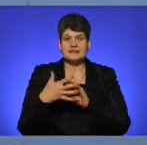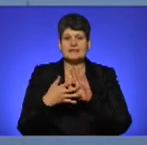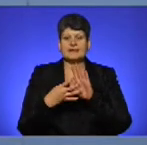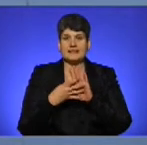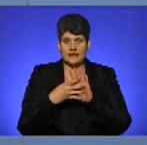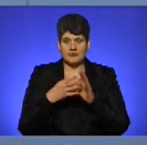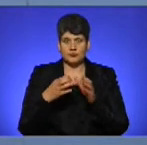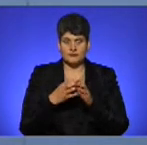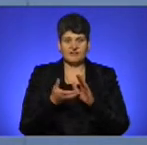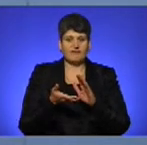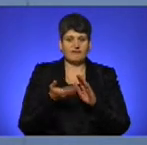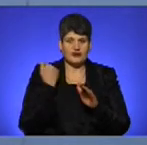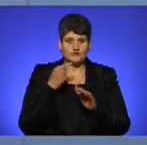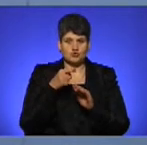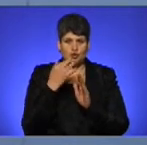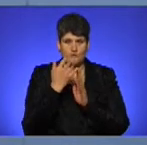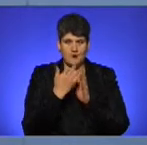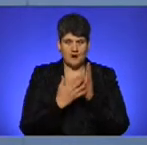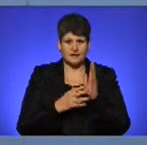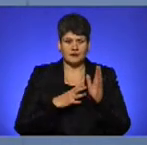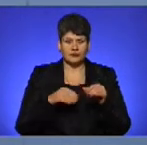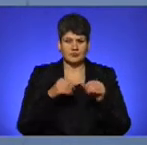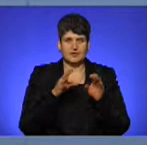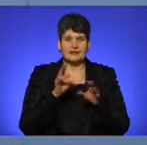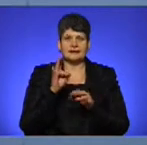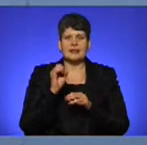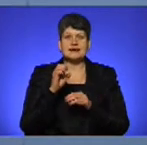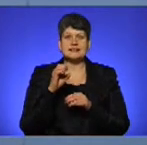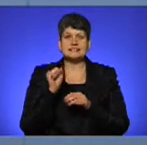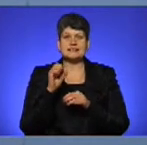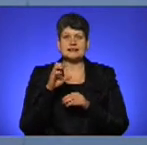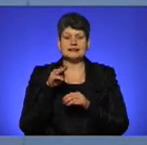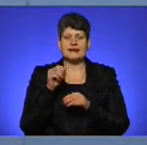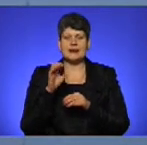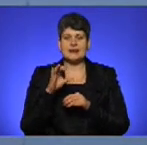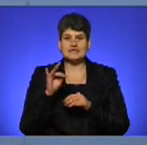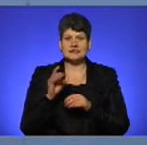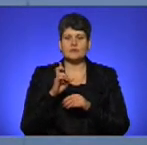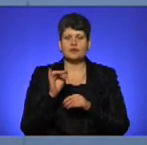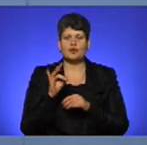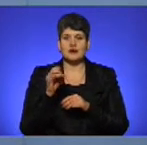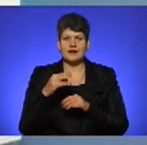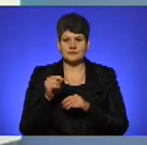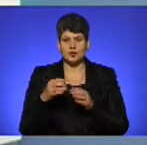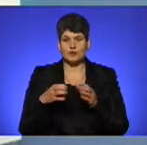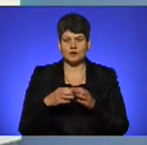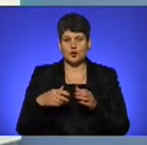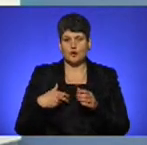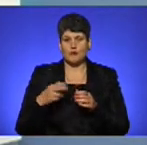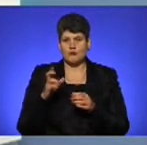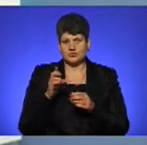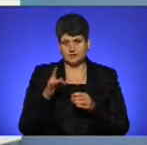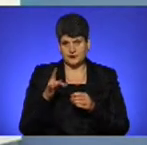громад, виключивши із того переліку, який був нами переданий, Настасівську громаду Тернопільського району і Бордяківську громаду Борщівського району. Таким чином,